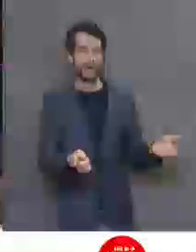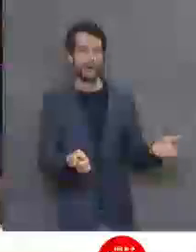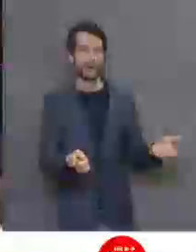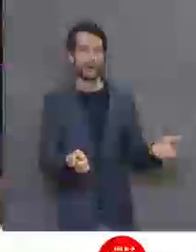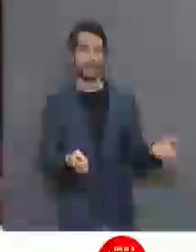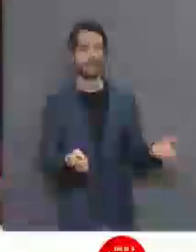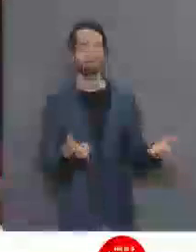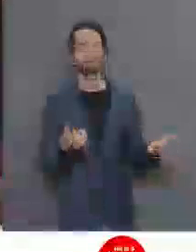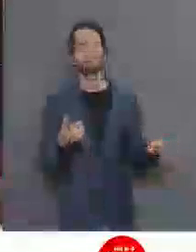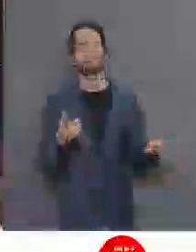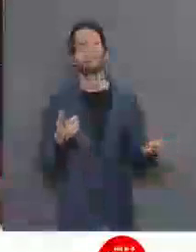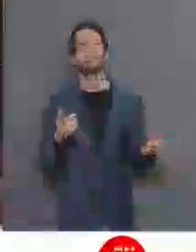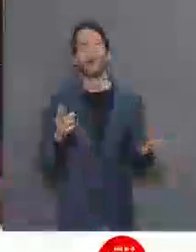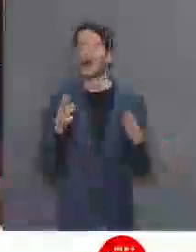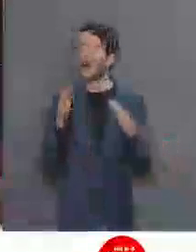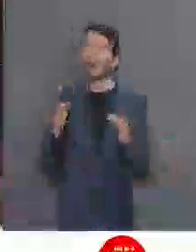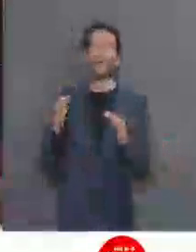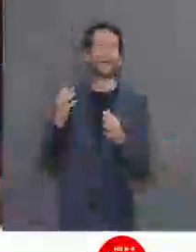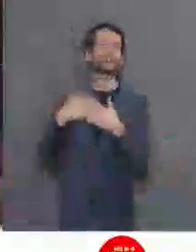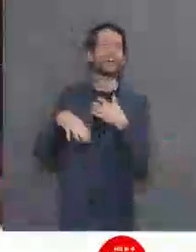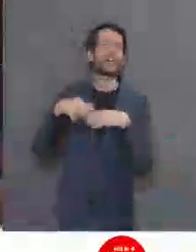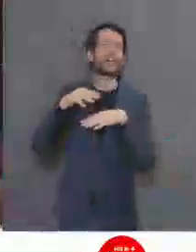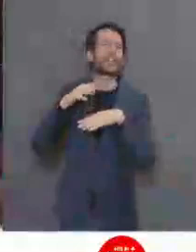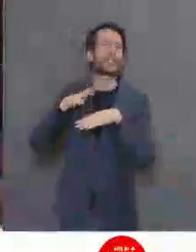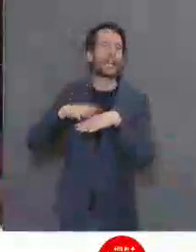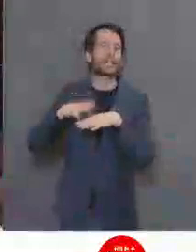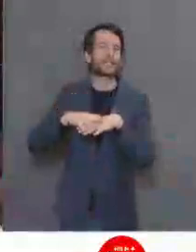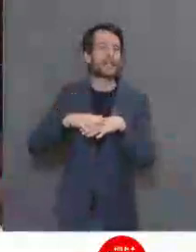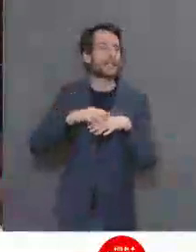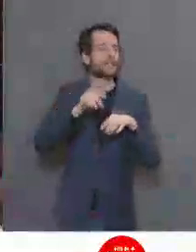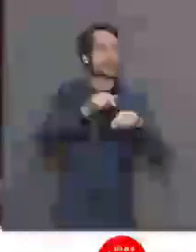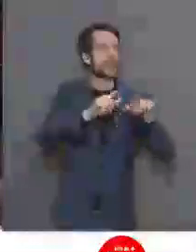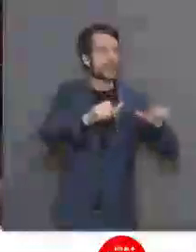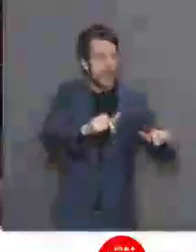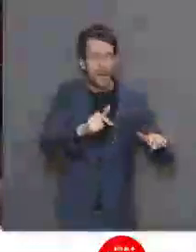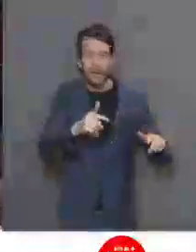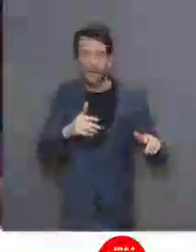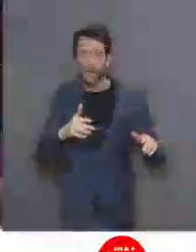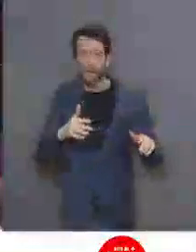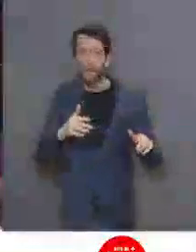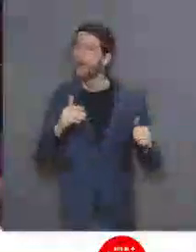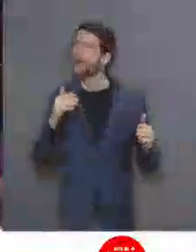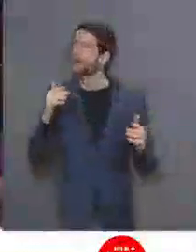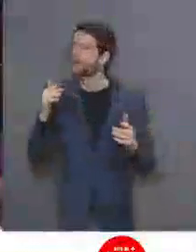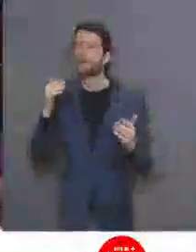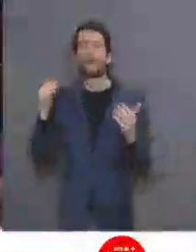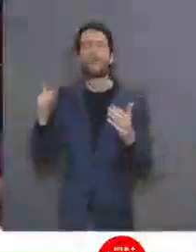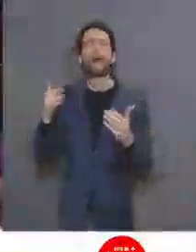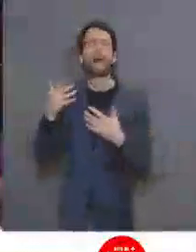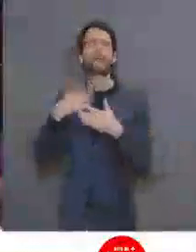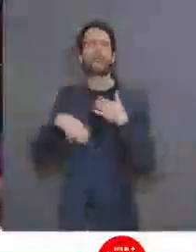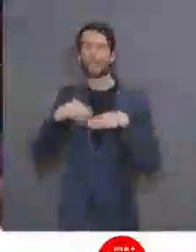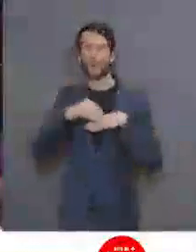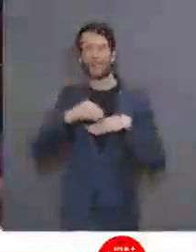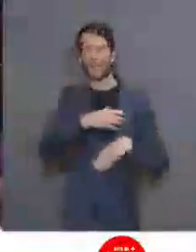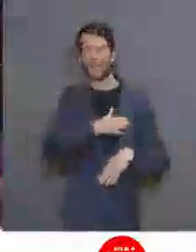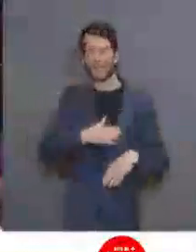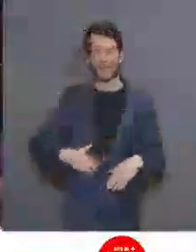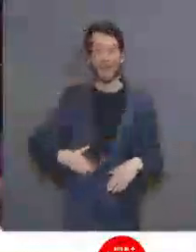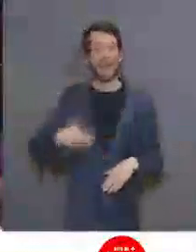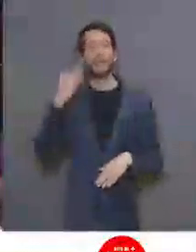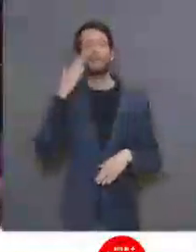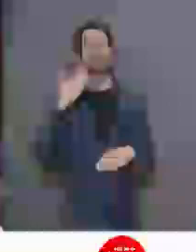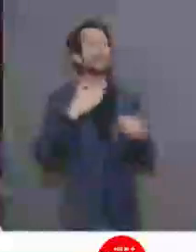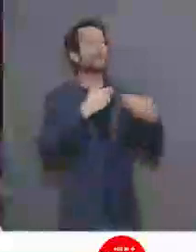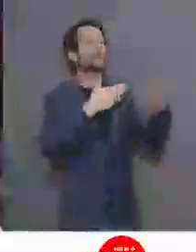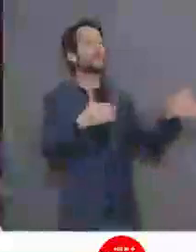la présence dans le quartier, permettait, contrairement à ce qu'on vit dans un conseil municipal,